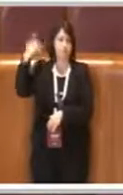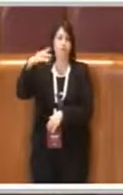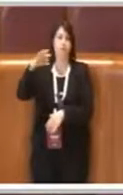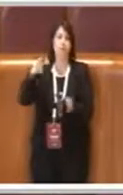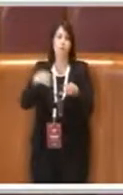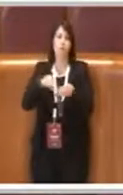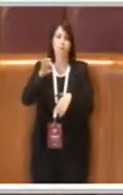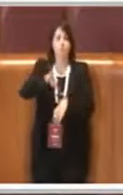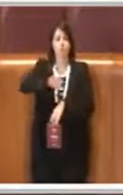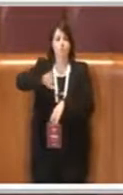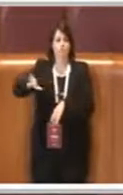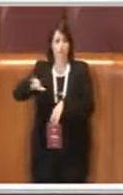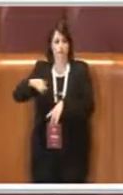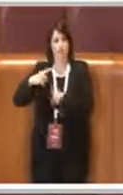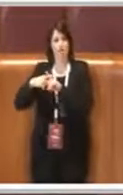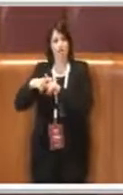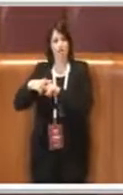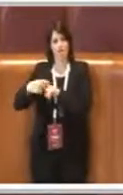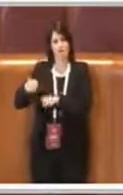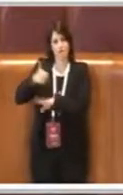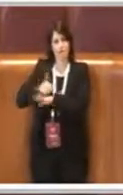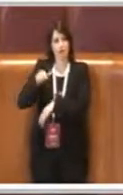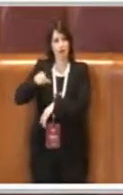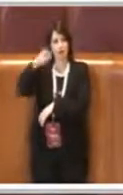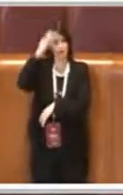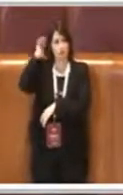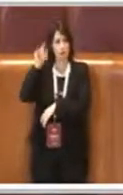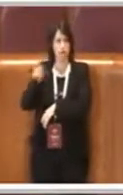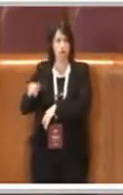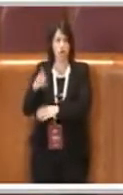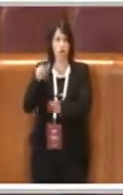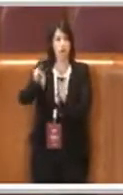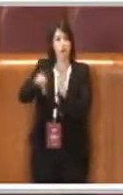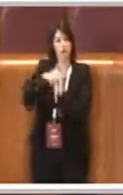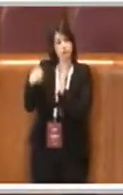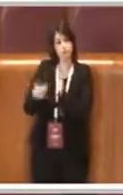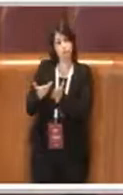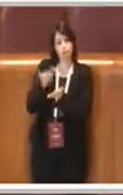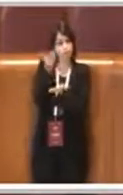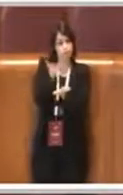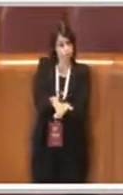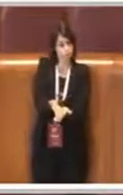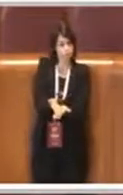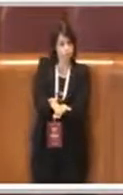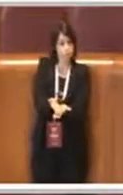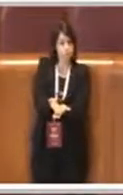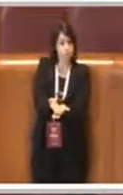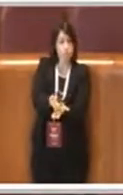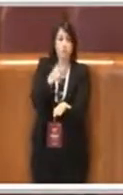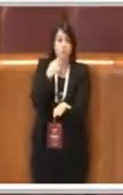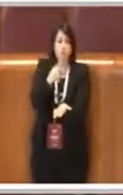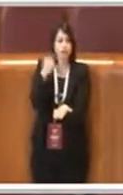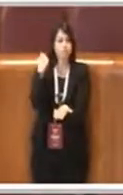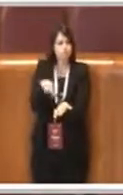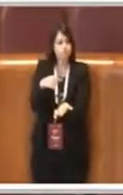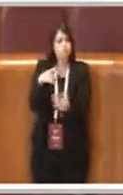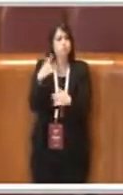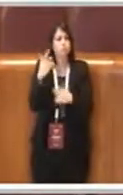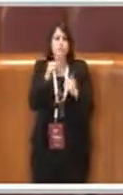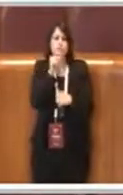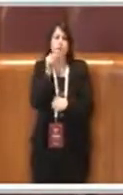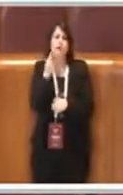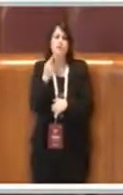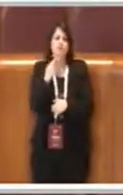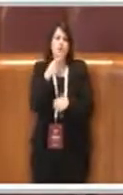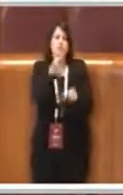premier Berlusconi presentò questa legge e disse appunto che serviva per quelle famiglie che così potevano